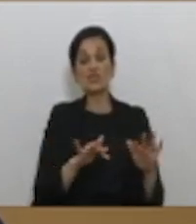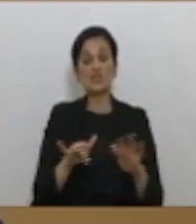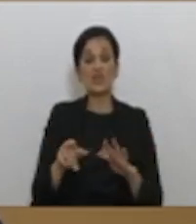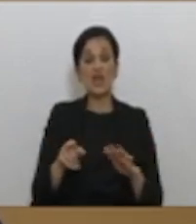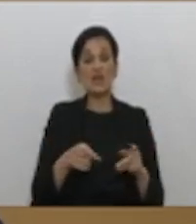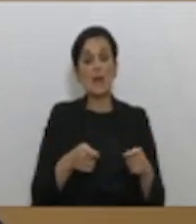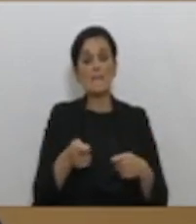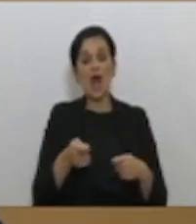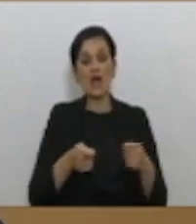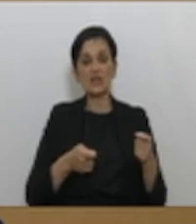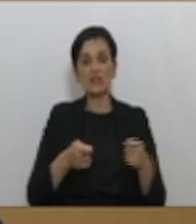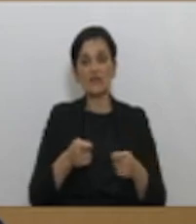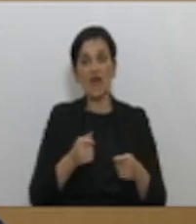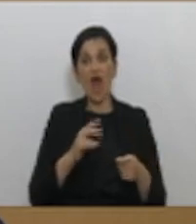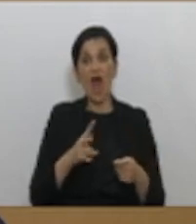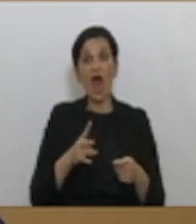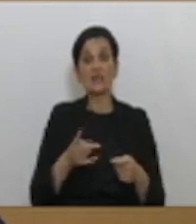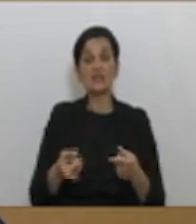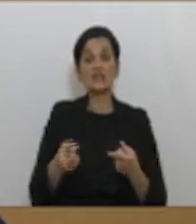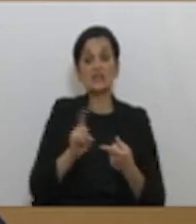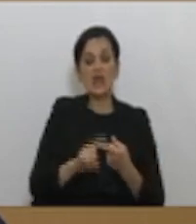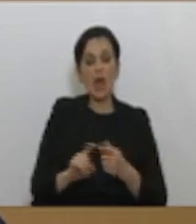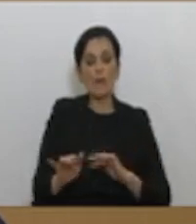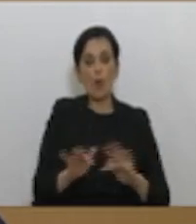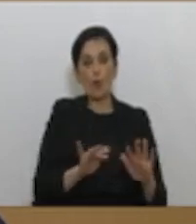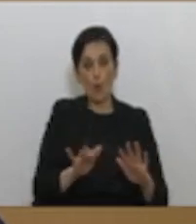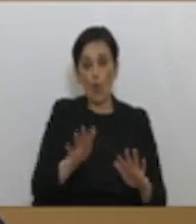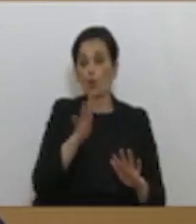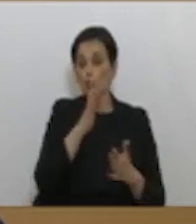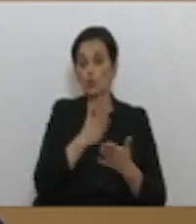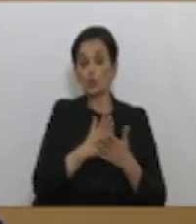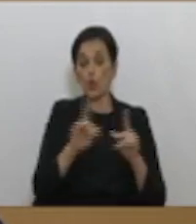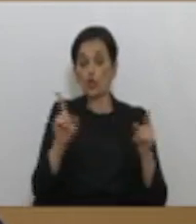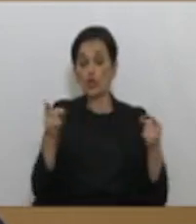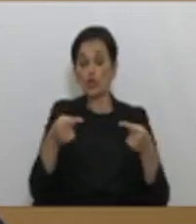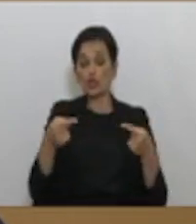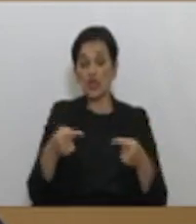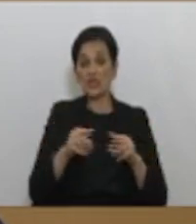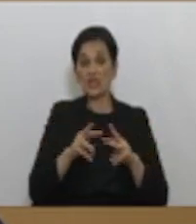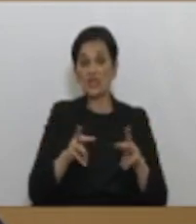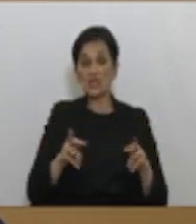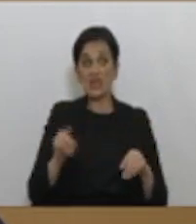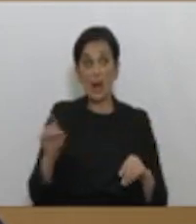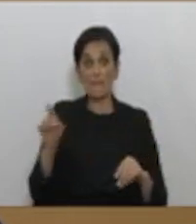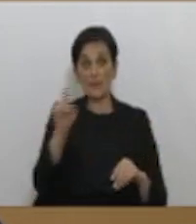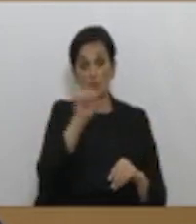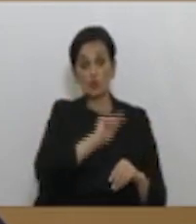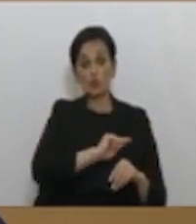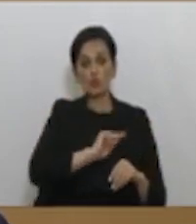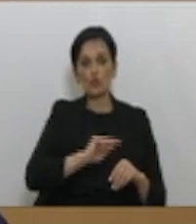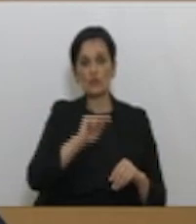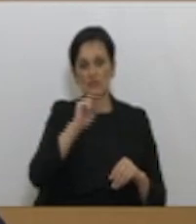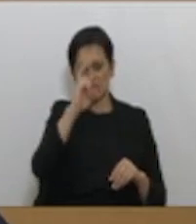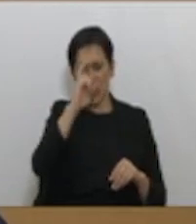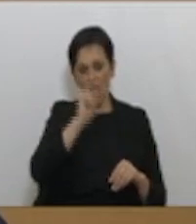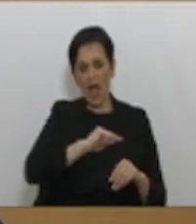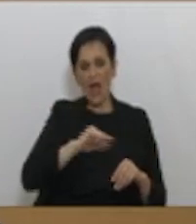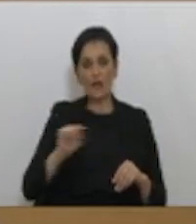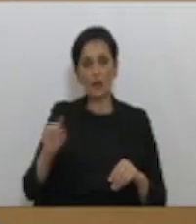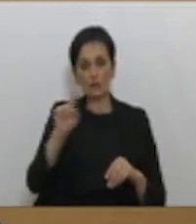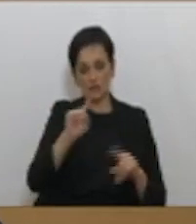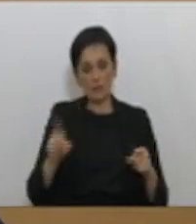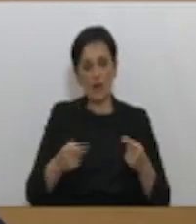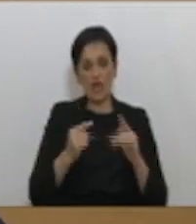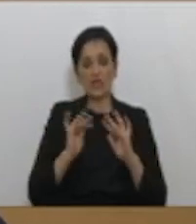ამ პროცესების მართვა ან მასზე ზემოქმედება. Დროა შესაბამისმა სამინისტროებმა, სტრუქტურებმა და სხვა სახელმწიფო ინსტიტუტებმა